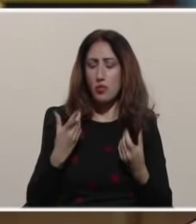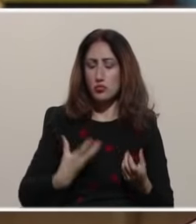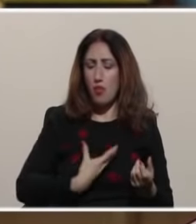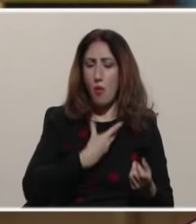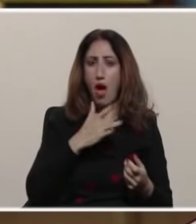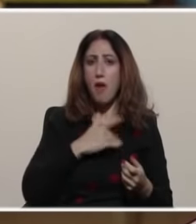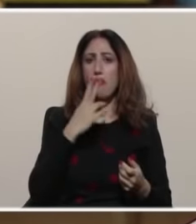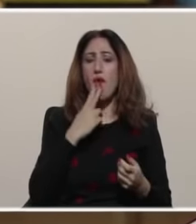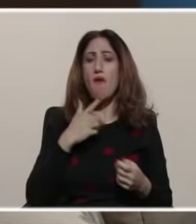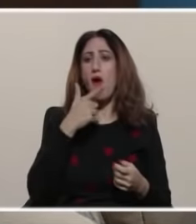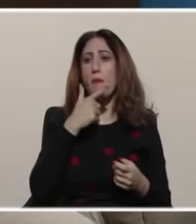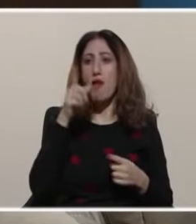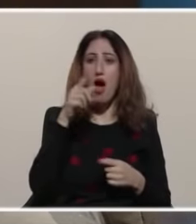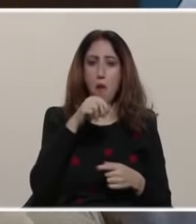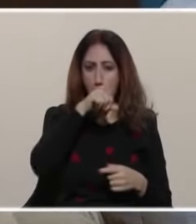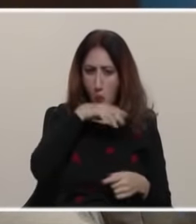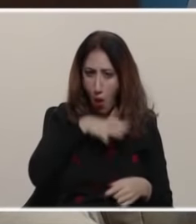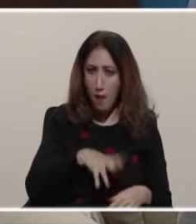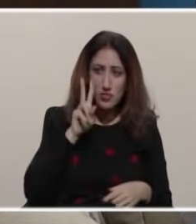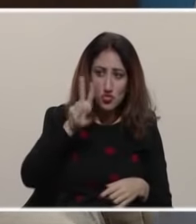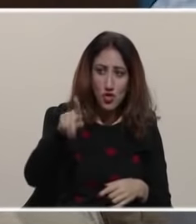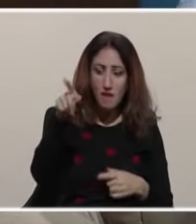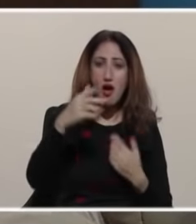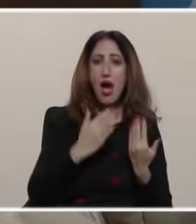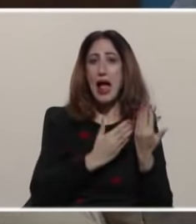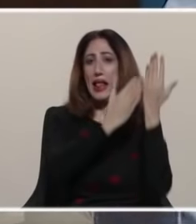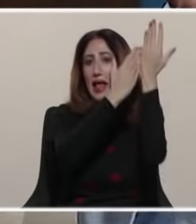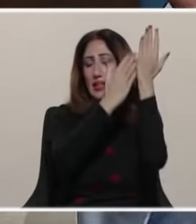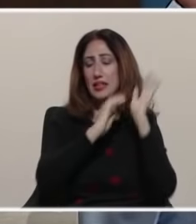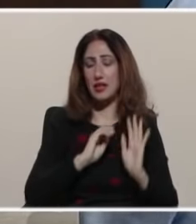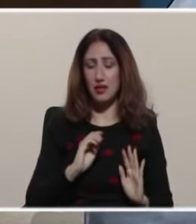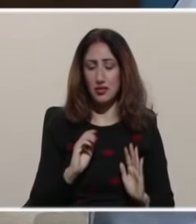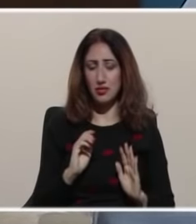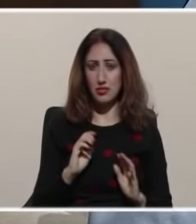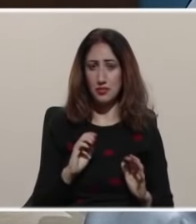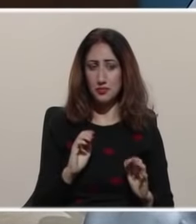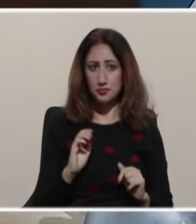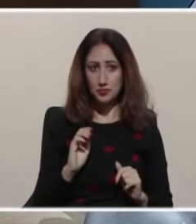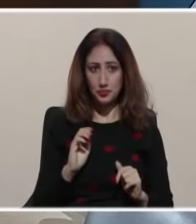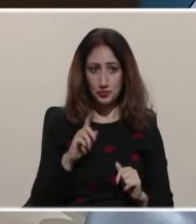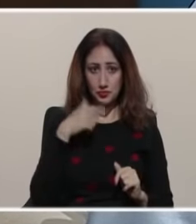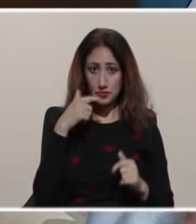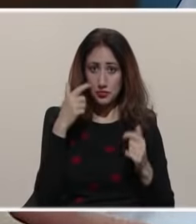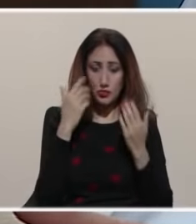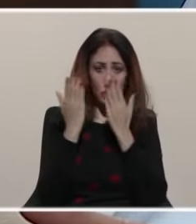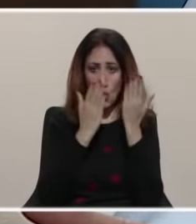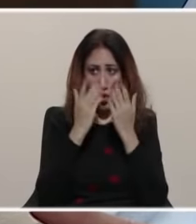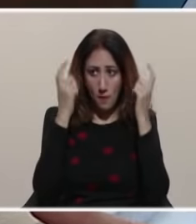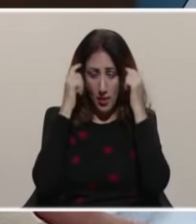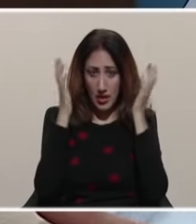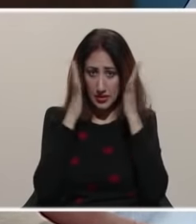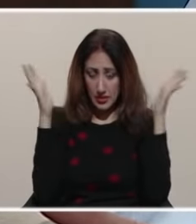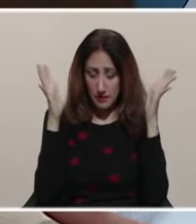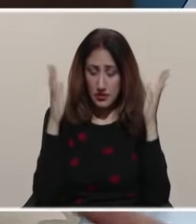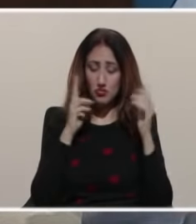جميل ونظيف وأبيض. الخلاصة سامح يا صديقي. علماء النفس يقولوا إيه؟ لا تعطيهم من روحك